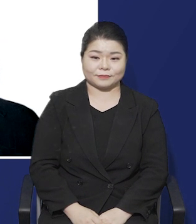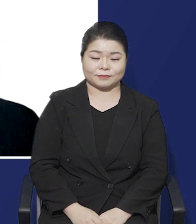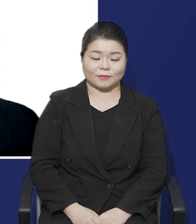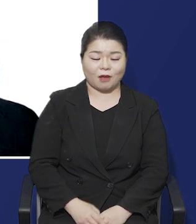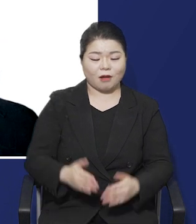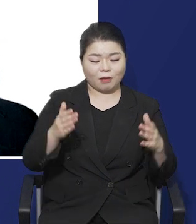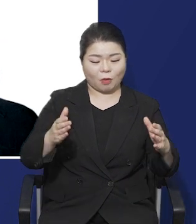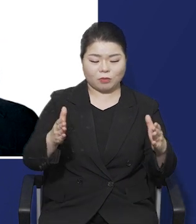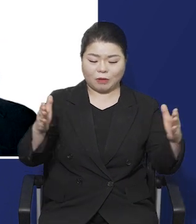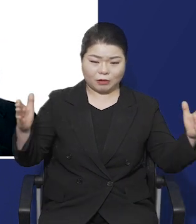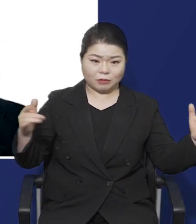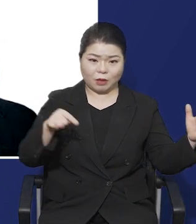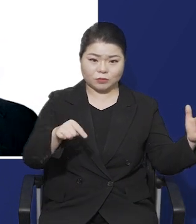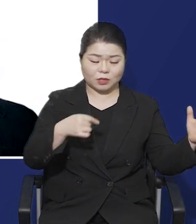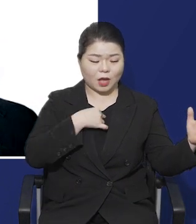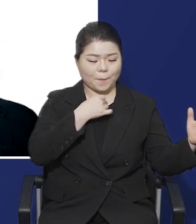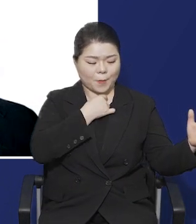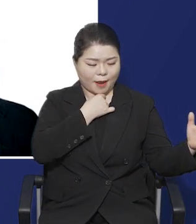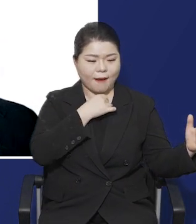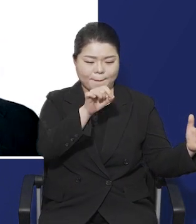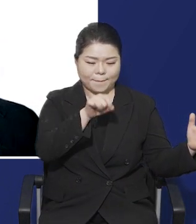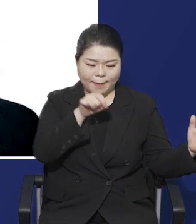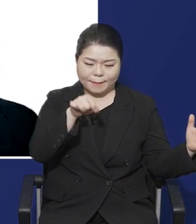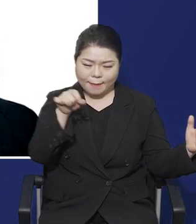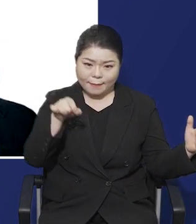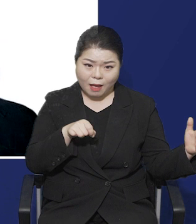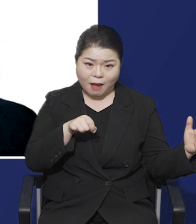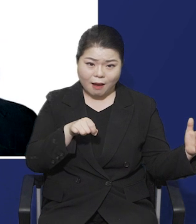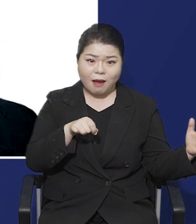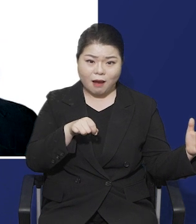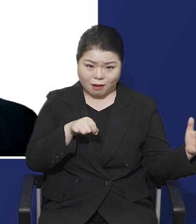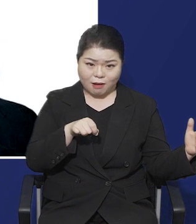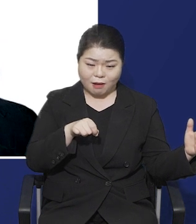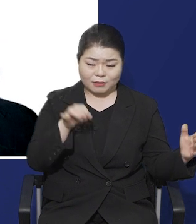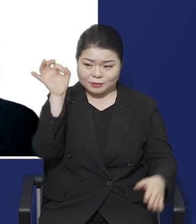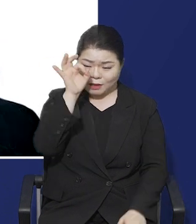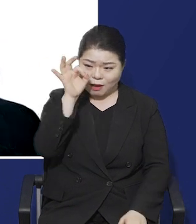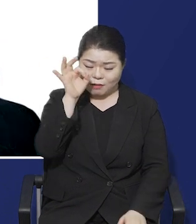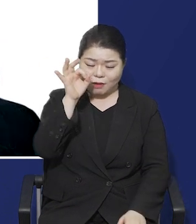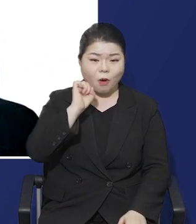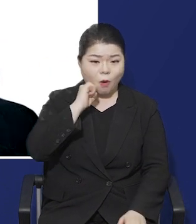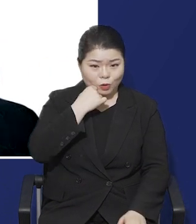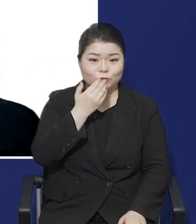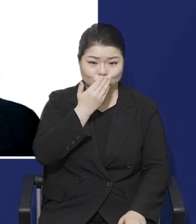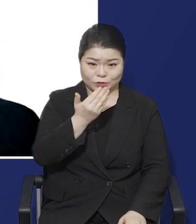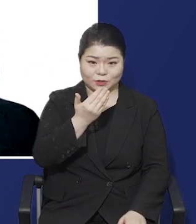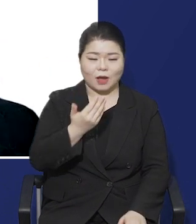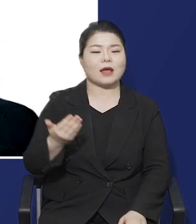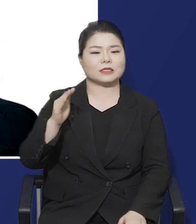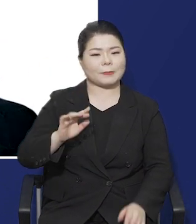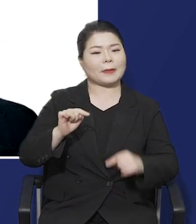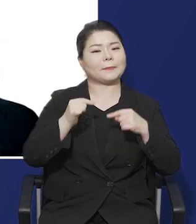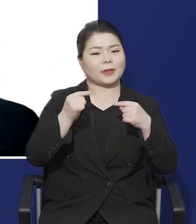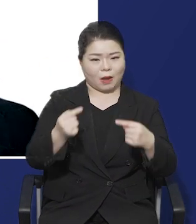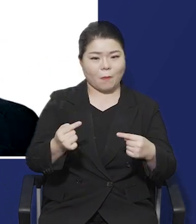광범위하기 때문에 특정한 본인이 원하는 바이어를 찾는데 한계가 있을 수도 있지만은